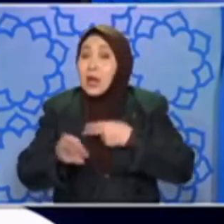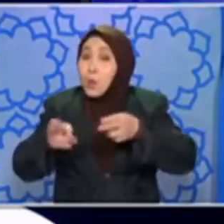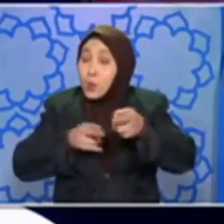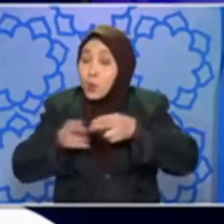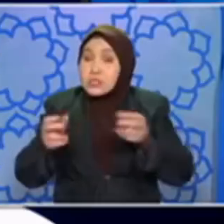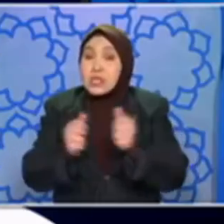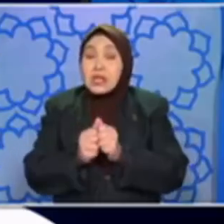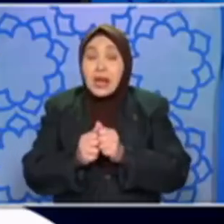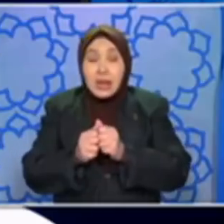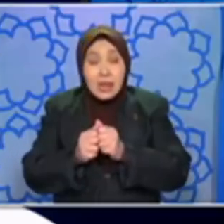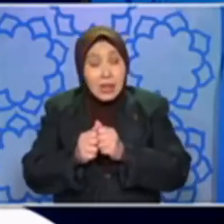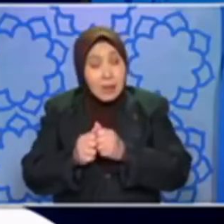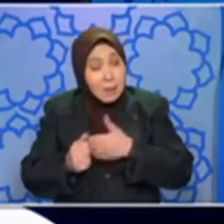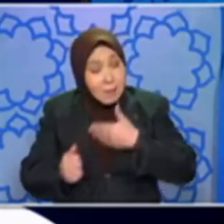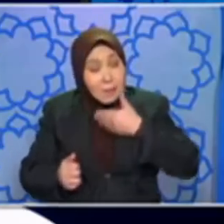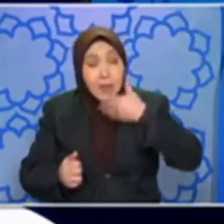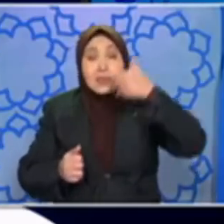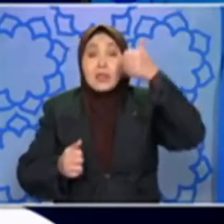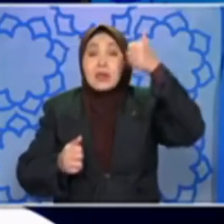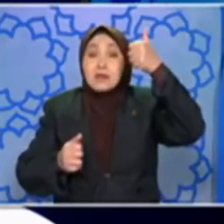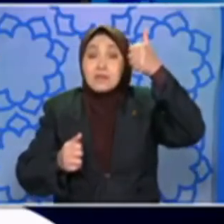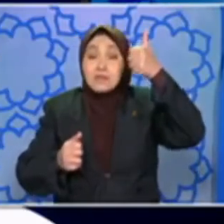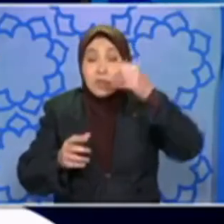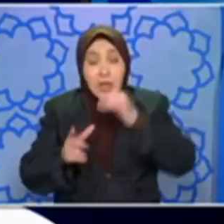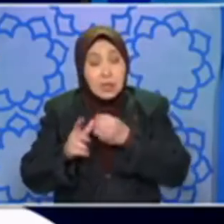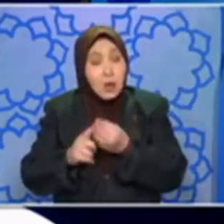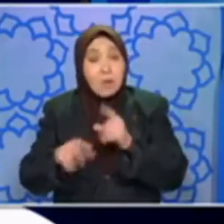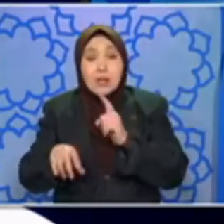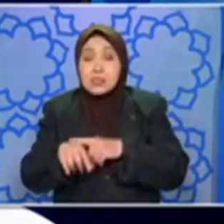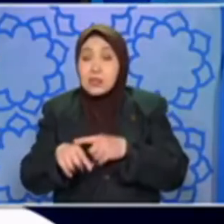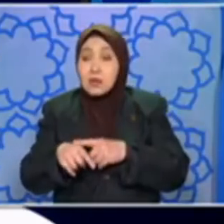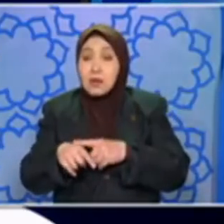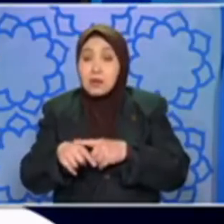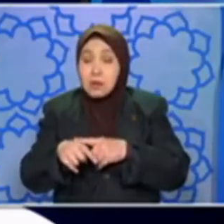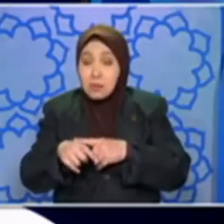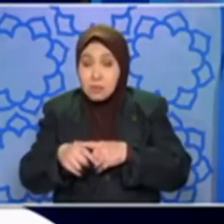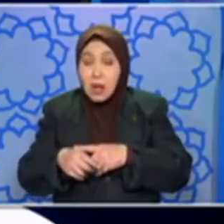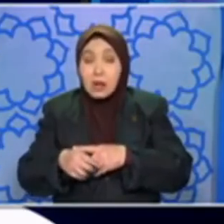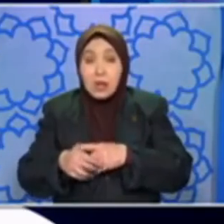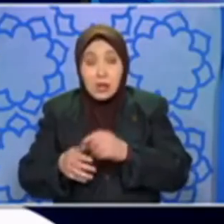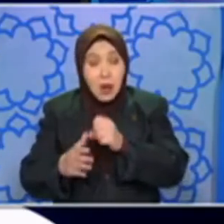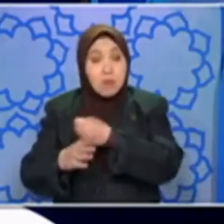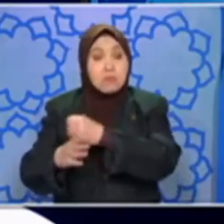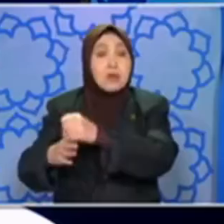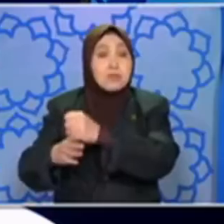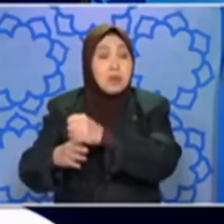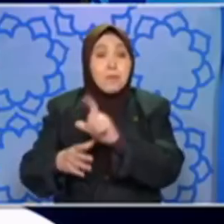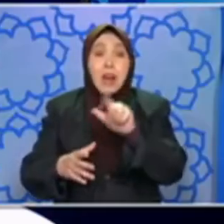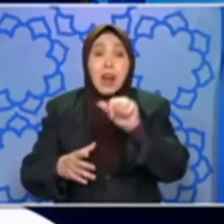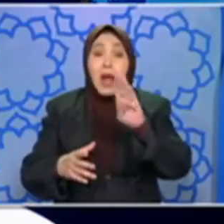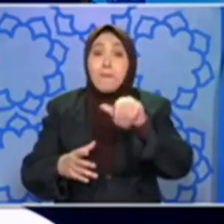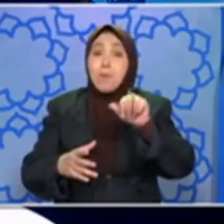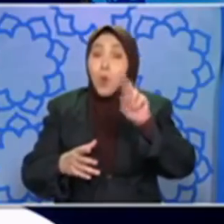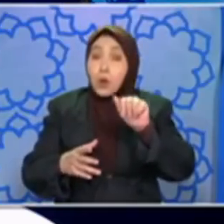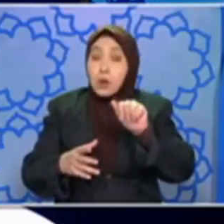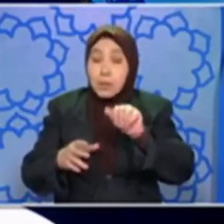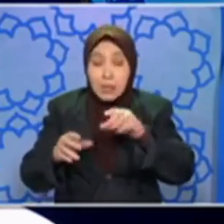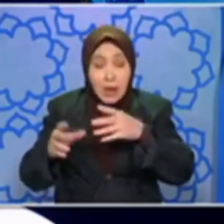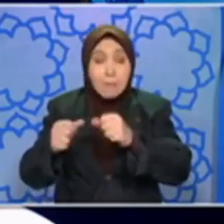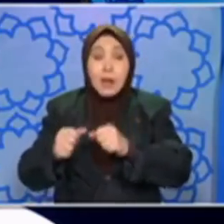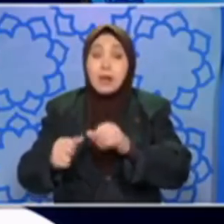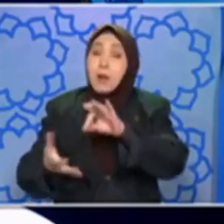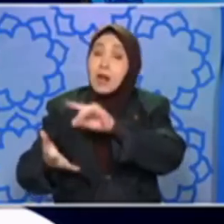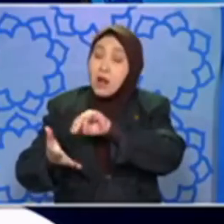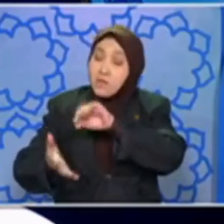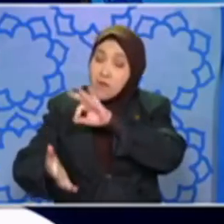lebih baik, ataupun ketika ia dia dilaburkan kepada tempat yang lebih baik agar mendapat manfaat